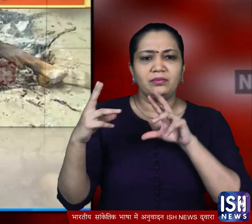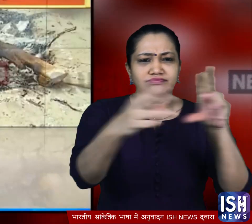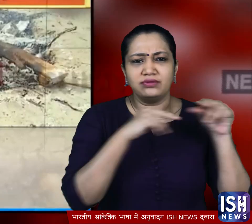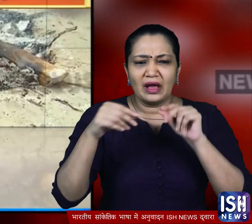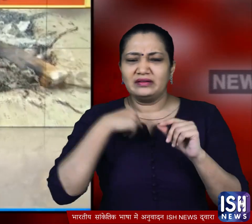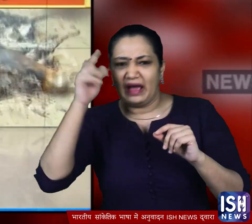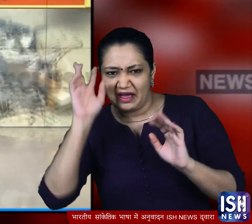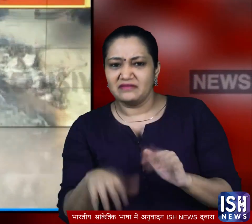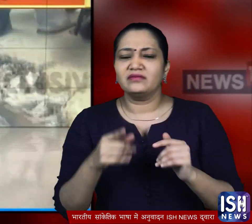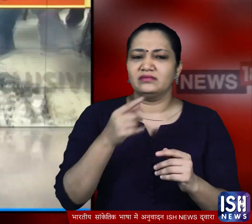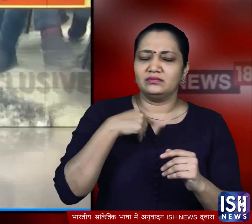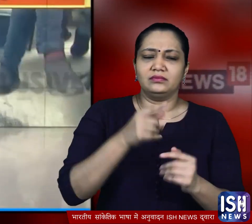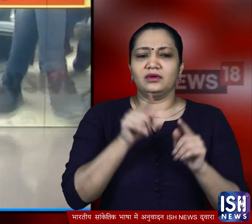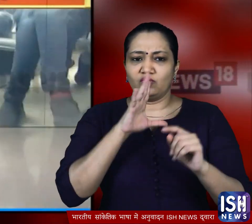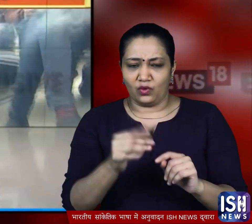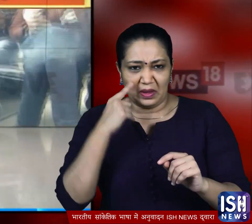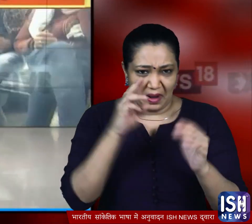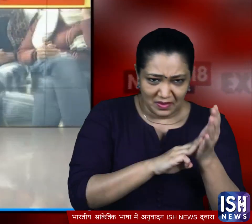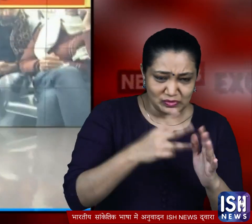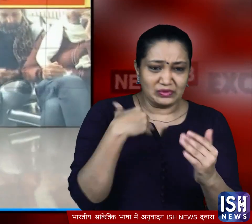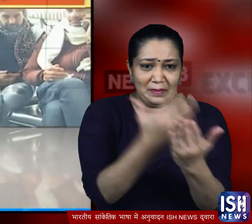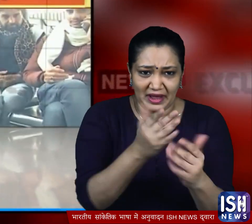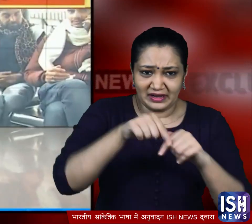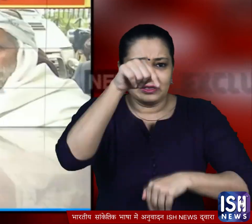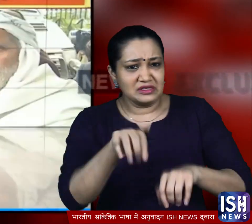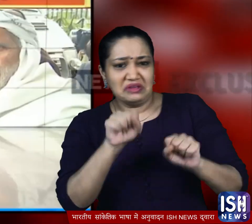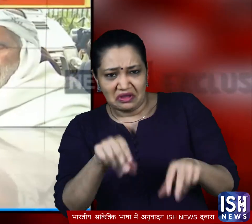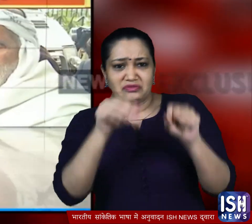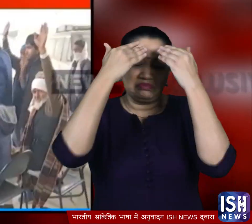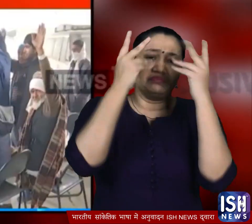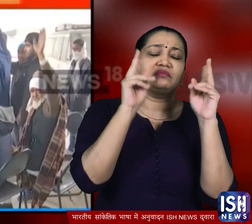बात पर सस्पेंस बना हुआ है कि इमरान मसूद इस बार चुनाव मैदान में उतरेंगे भी या नहीं।